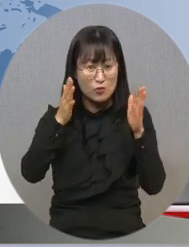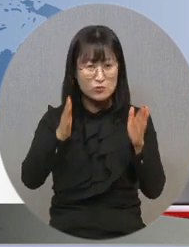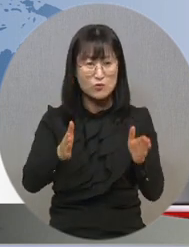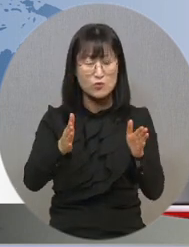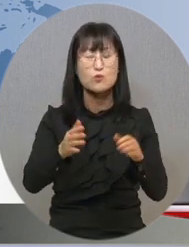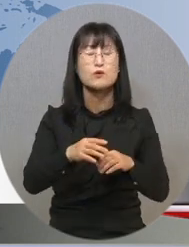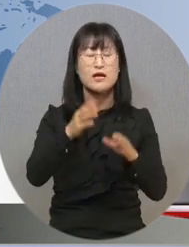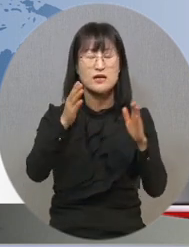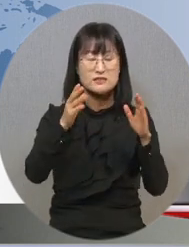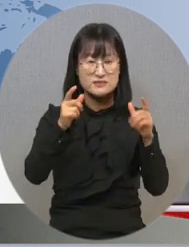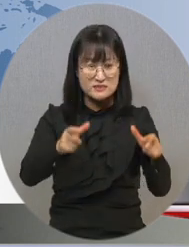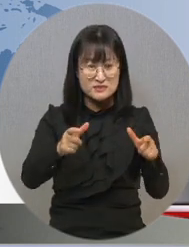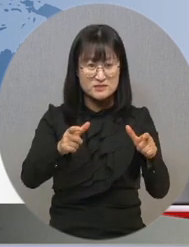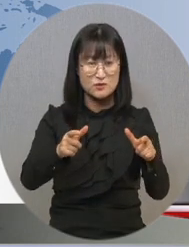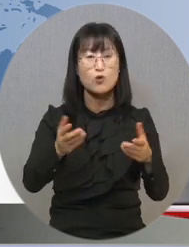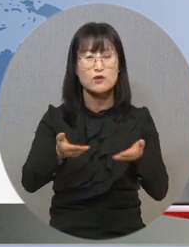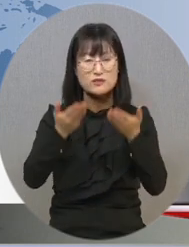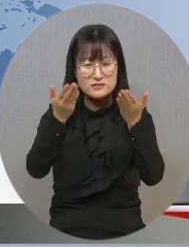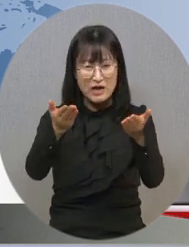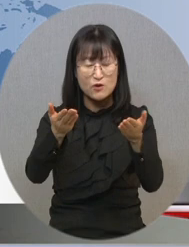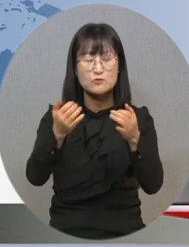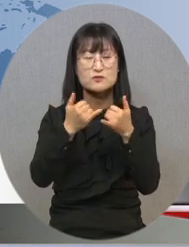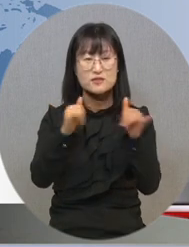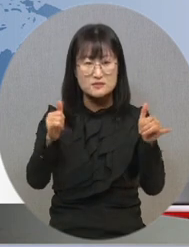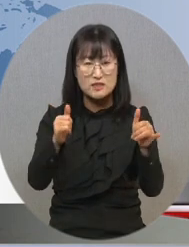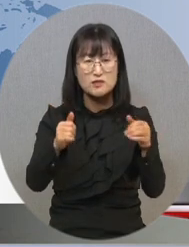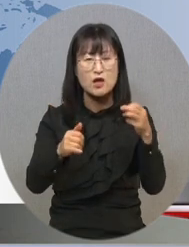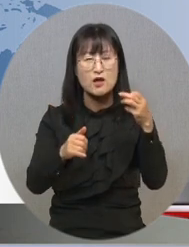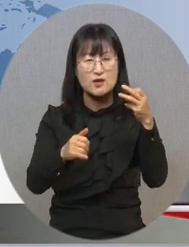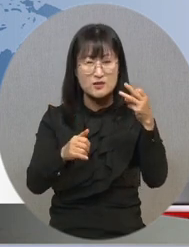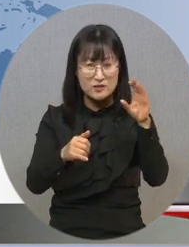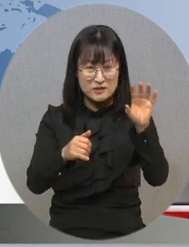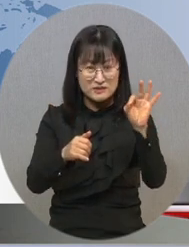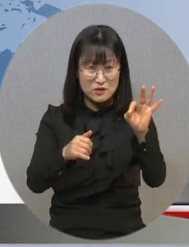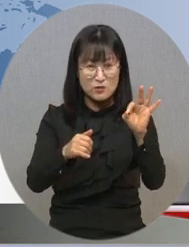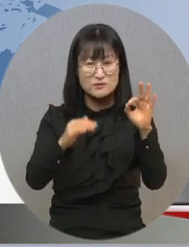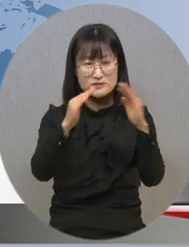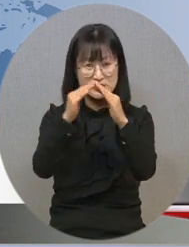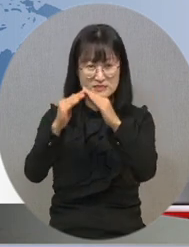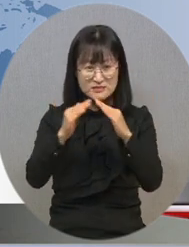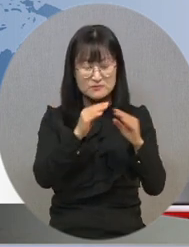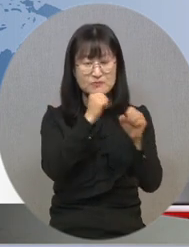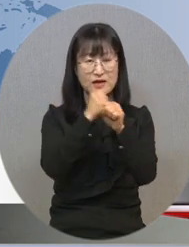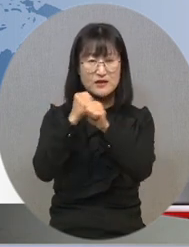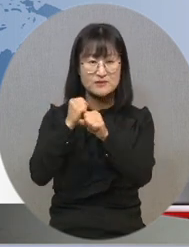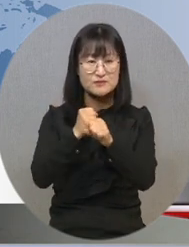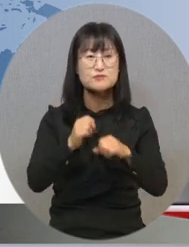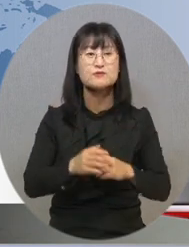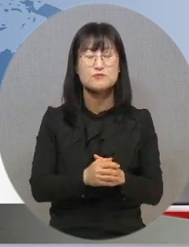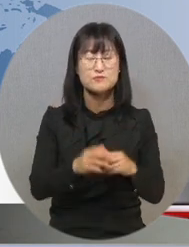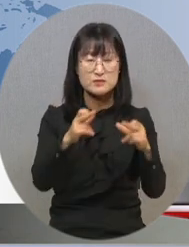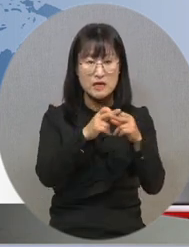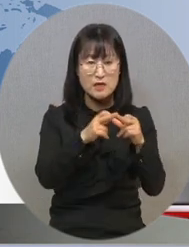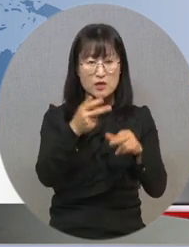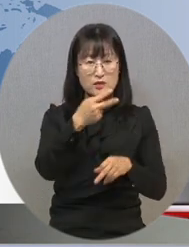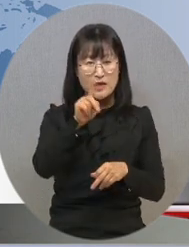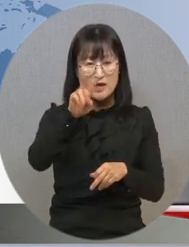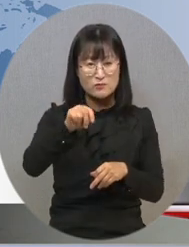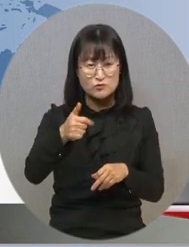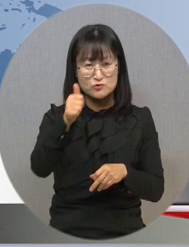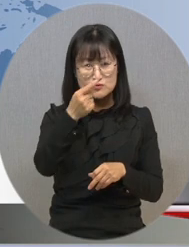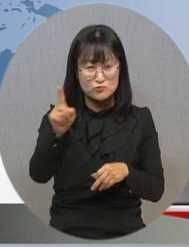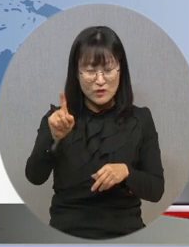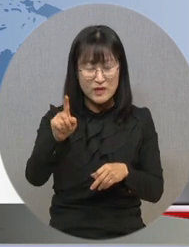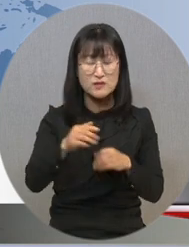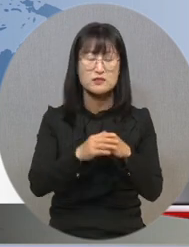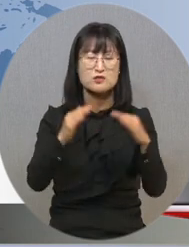자원봉사자가 힘을 모아 세대 입주가 가능한 건축물이 완공됐습니다 장애인과 다문화 가정 등 주거